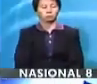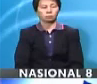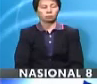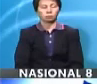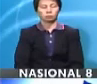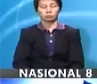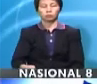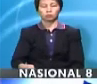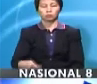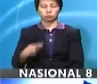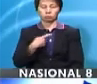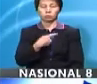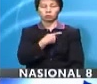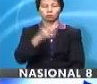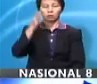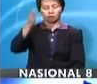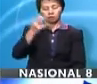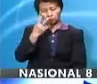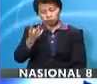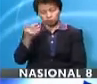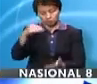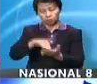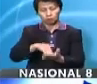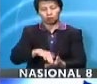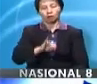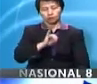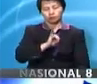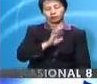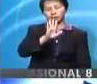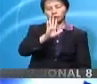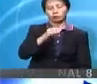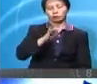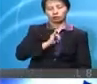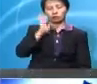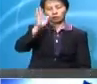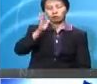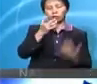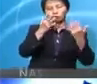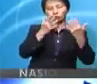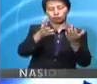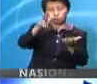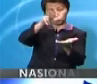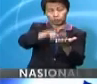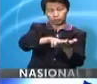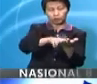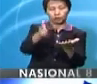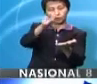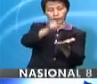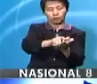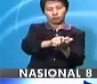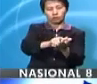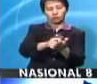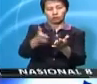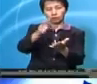Kita akan melihat semula. Nanti saya akan tunggu status laporan daripada JKR lah untuk